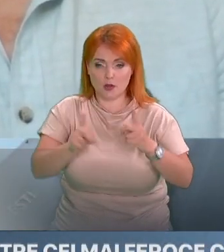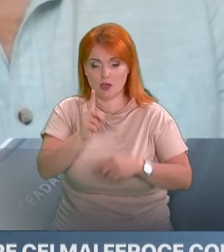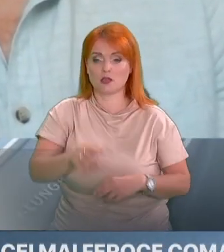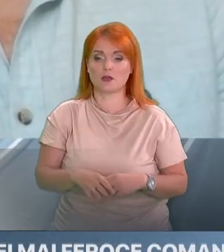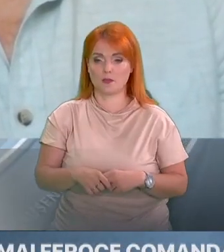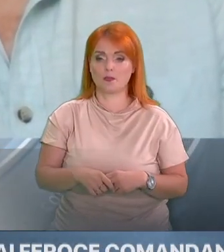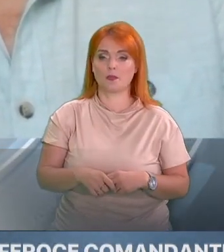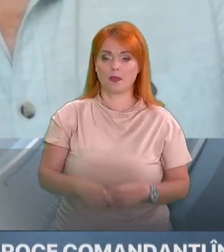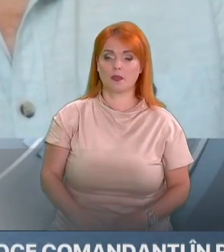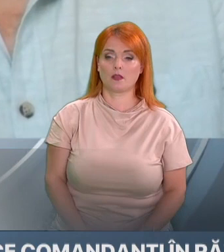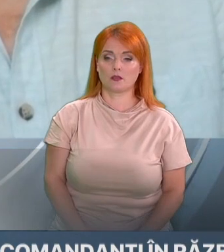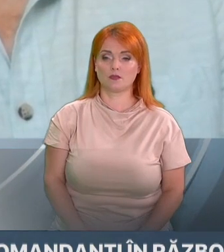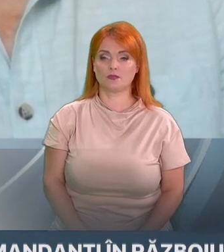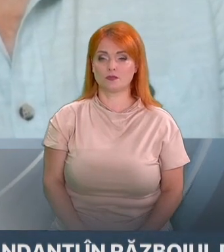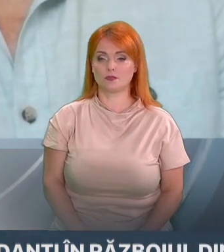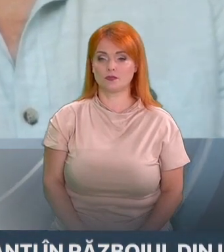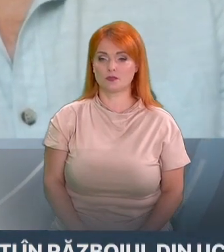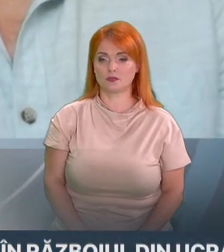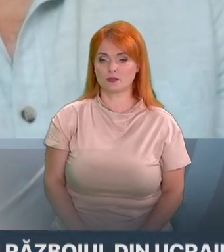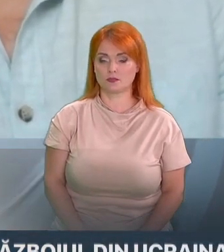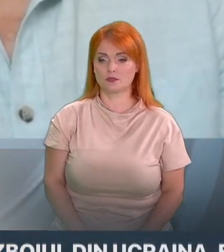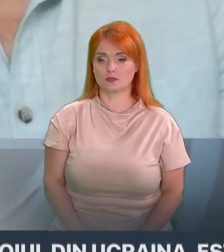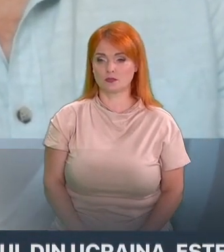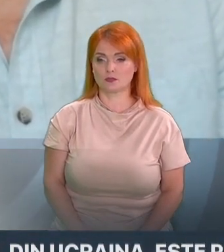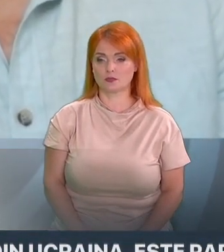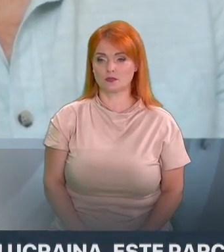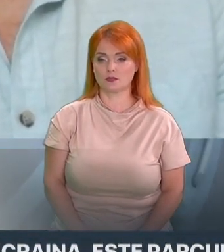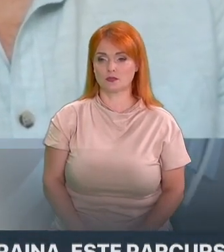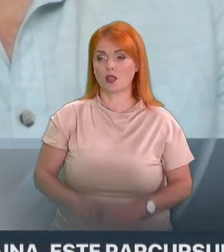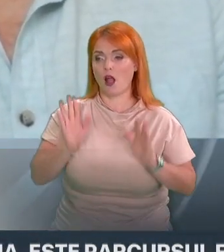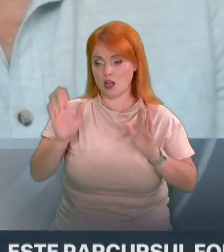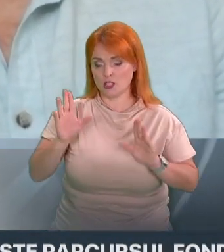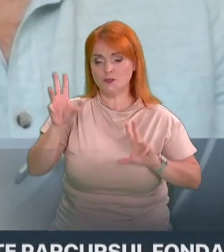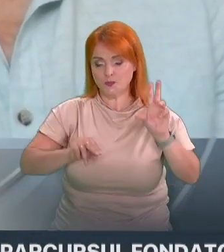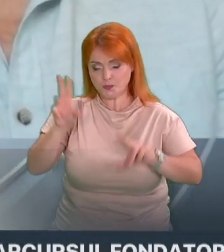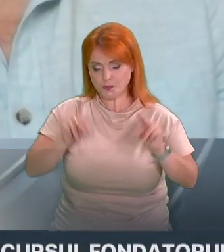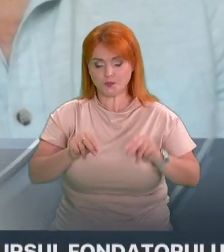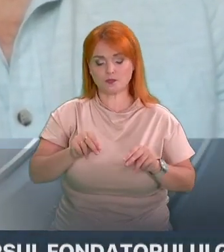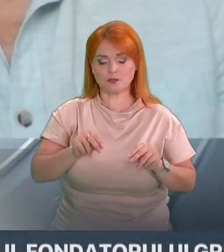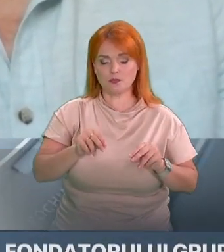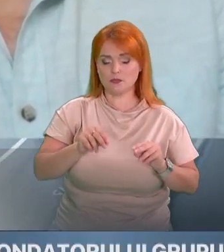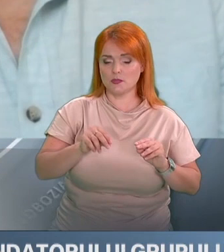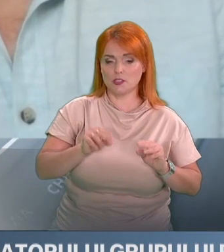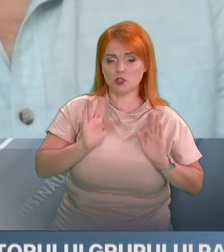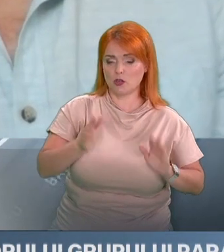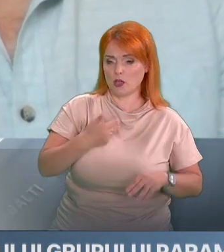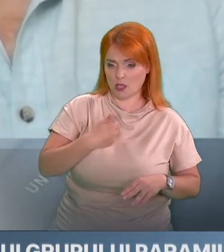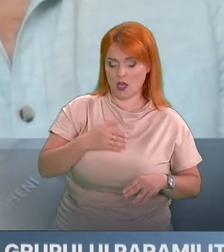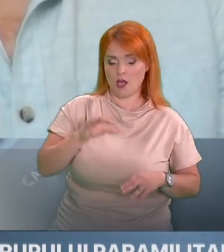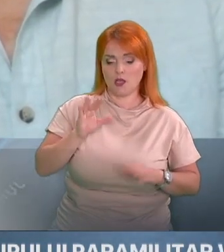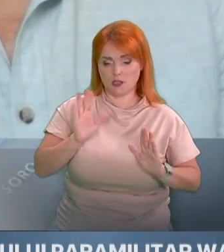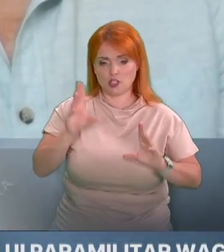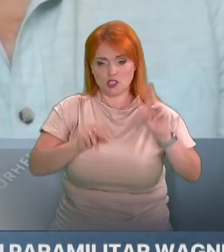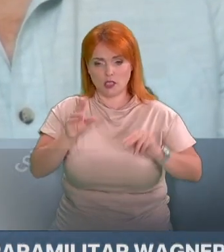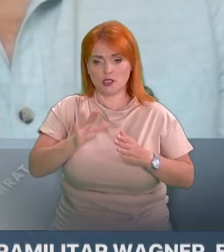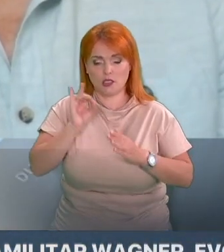și rămâne a fi declanșatorul, așa consideră toată lumea de bună cuvință, istoricii care sunt cei mai poate indicați